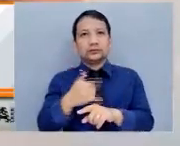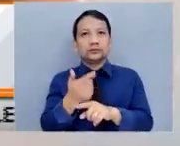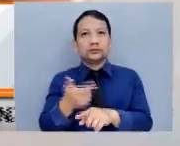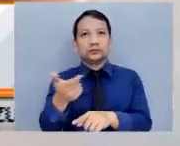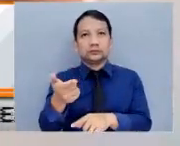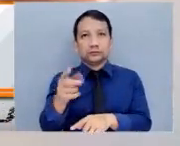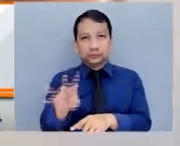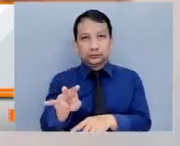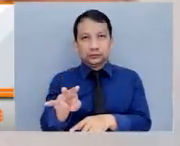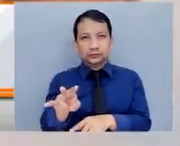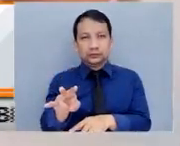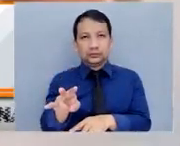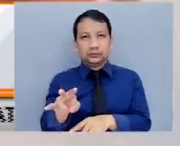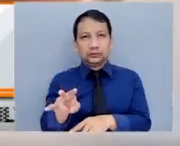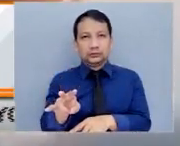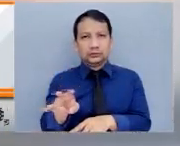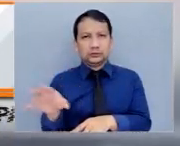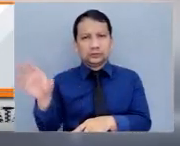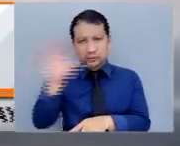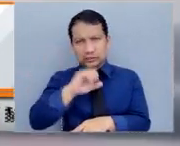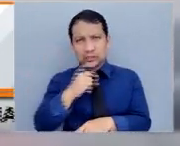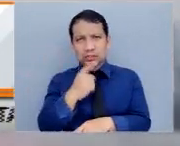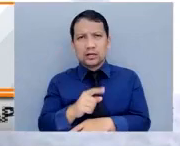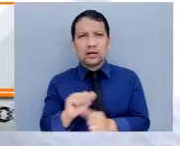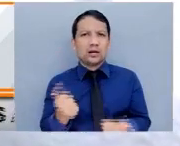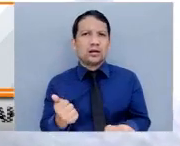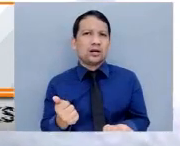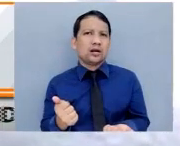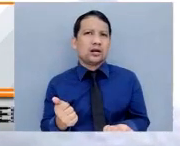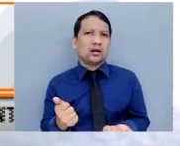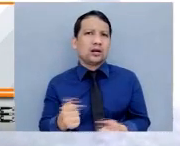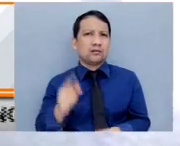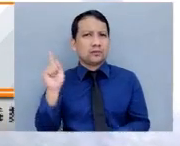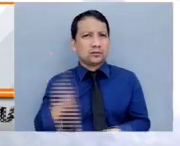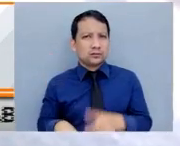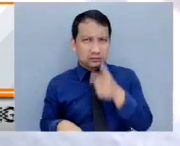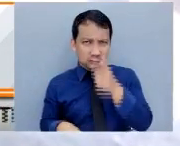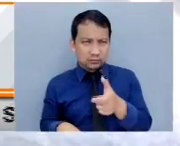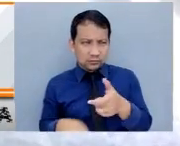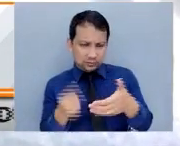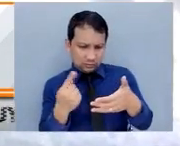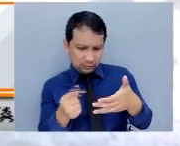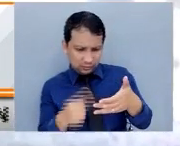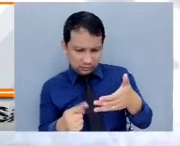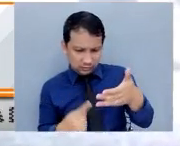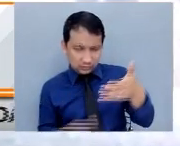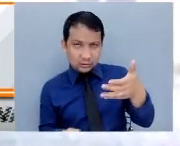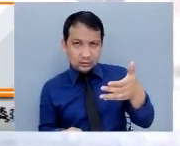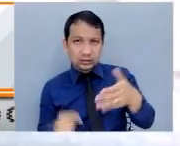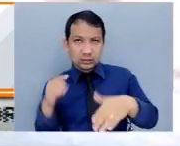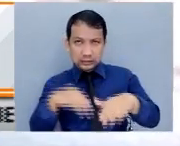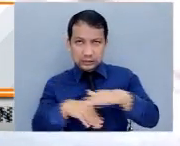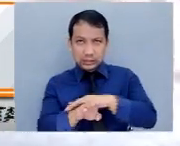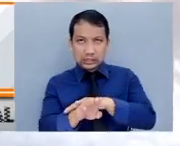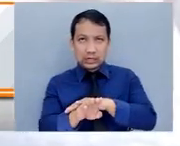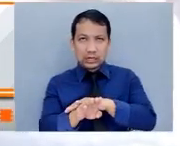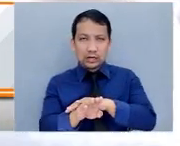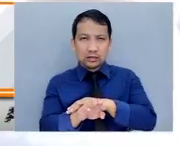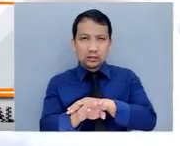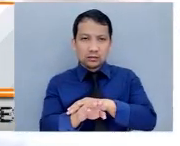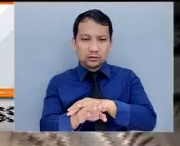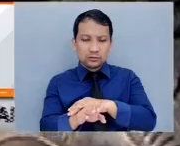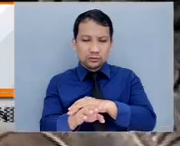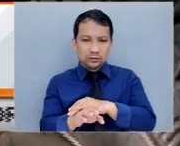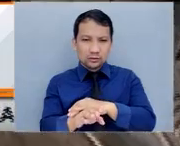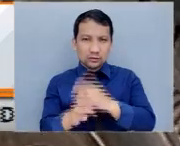27 ng umaga. Ang ipinagtataka ng mga senador, paanong hindi siya napansin gayong iniinspeksyon ng mga sasakyang pumapasok at lumalabas ng